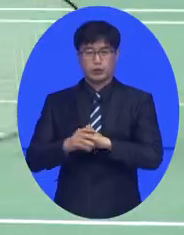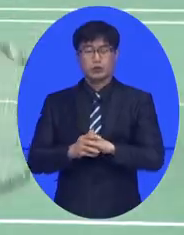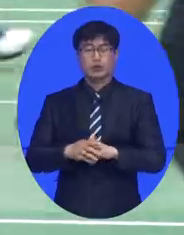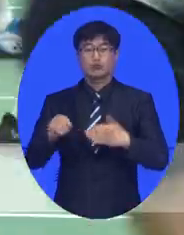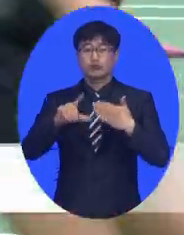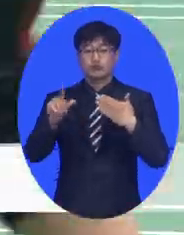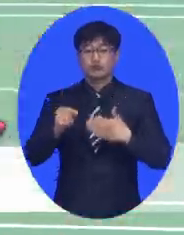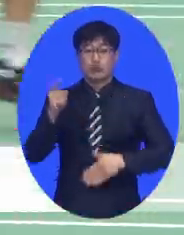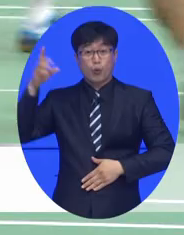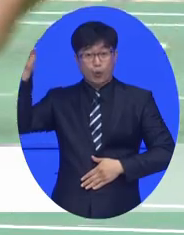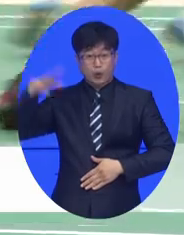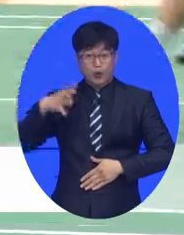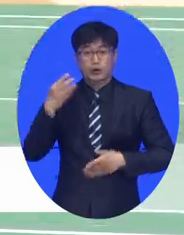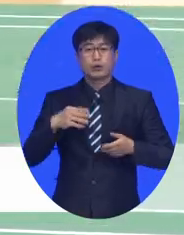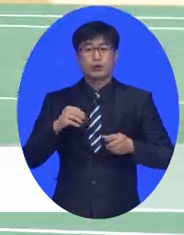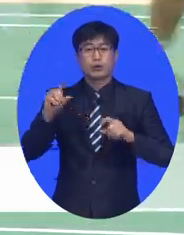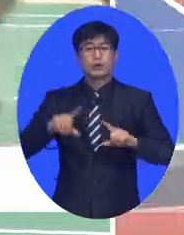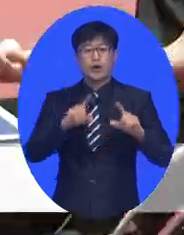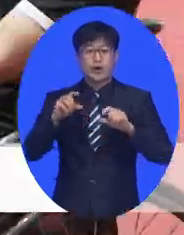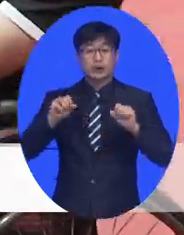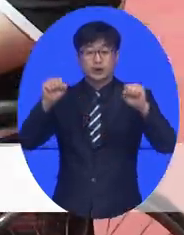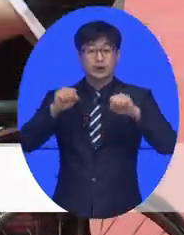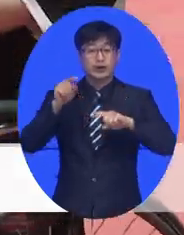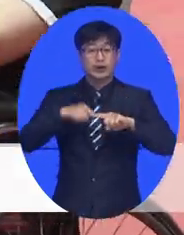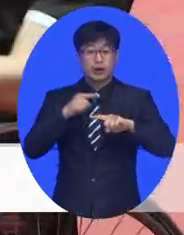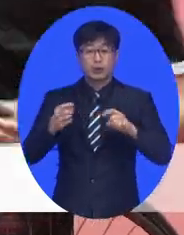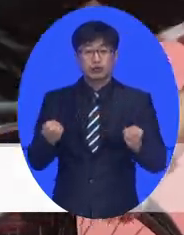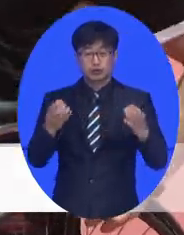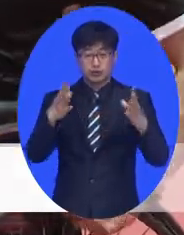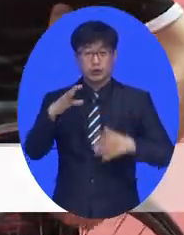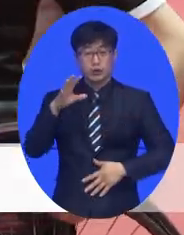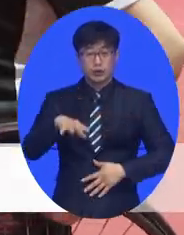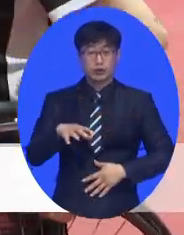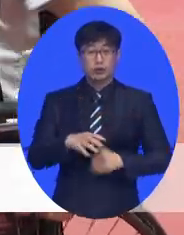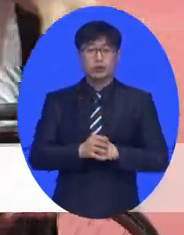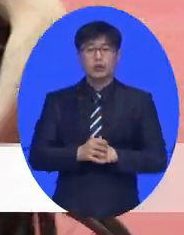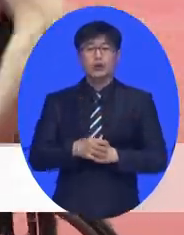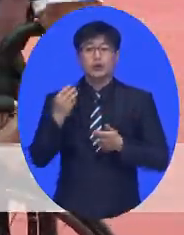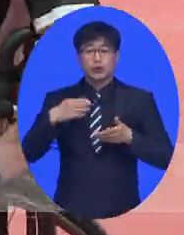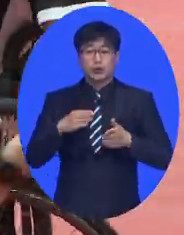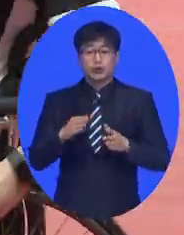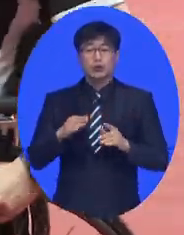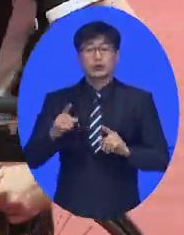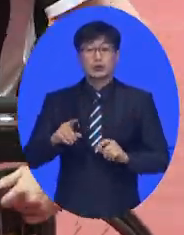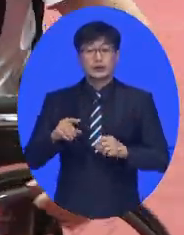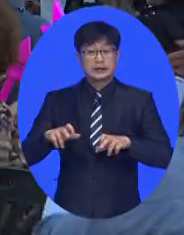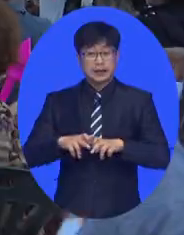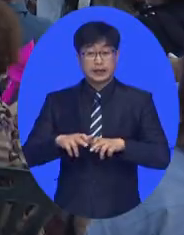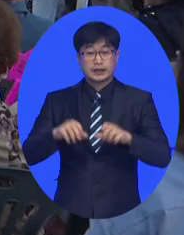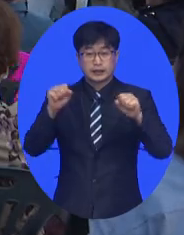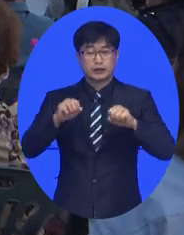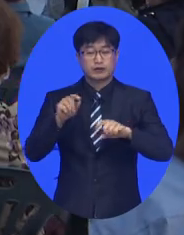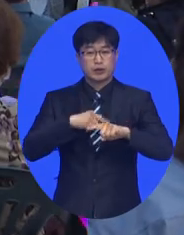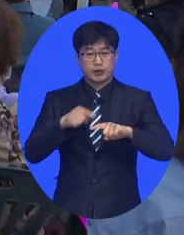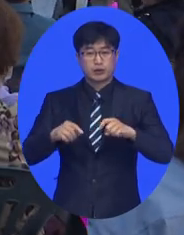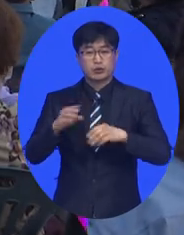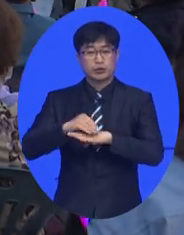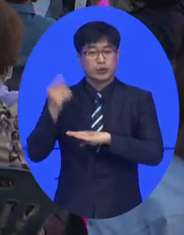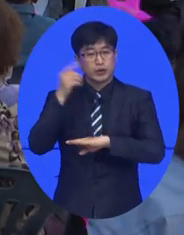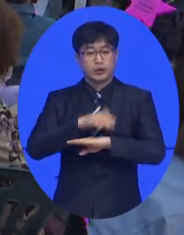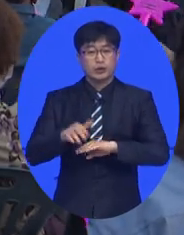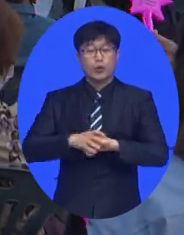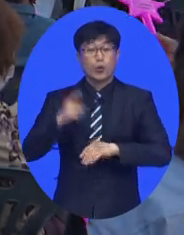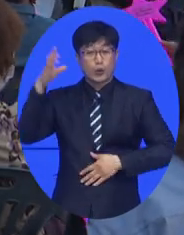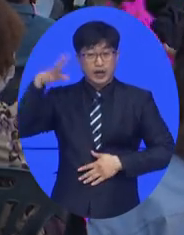9월 고양에서 열리는 경기도 생활체육대축전과 경기도 장애인 생활체육대회에도 적용할 예정. 이를 위해 고양시는